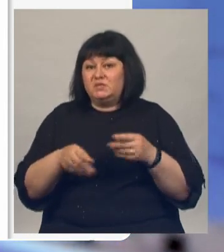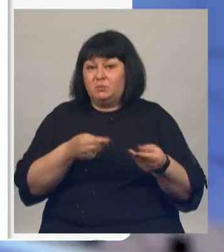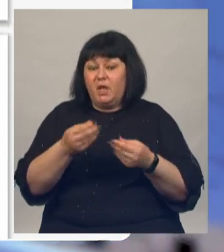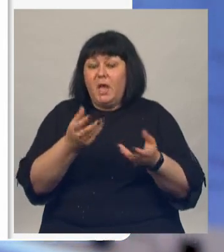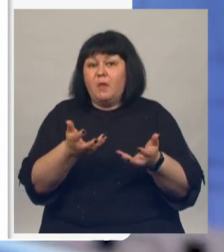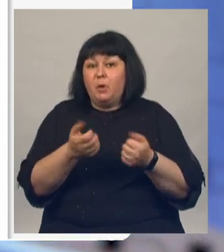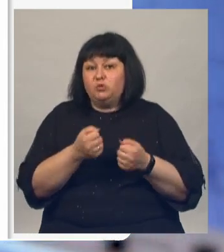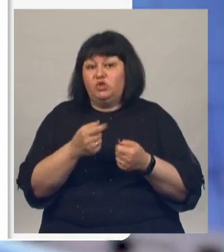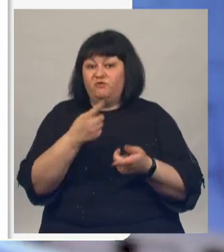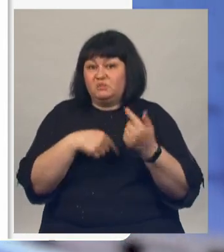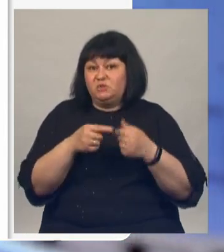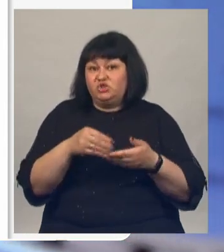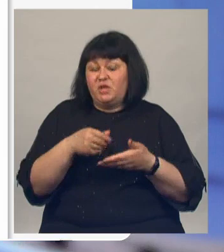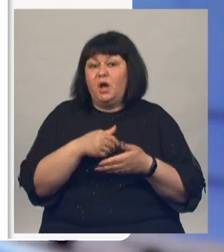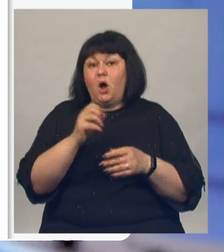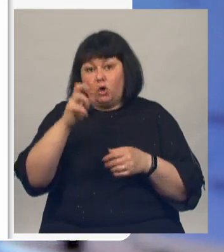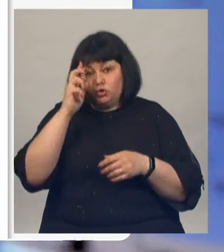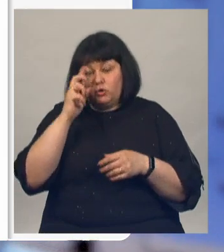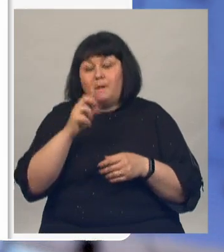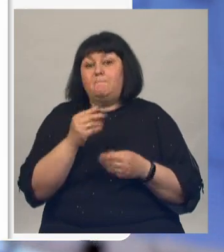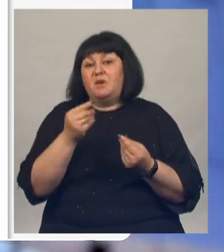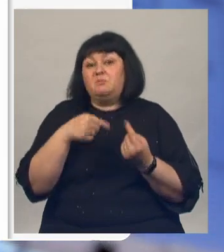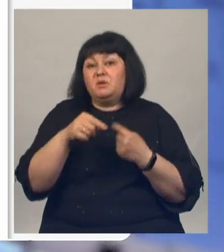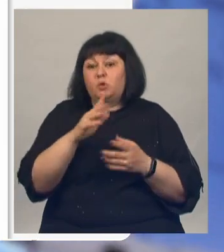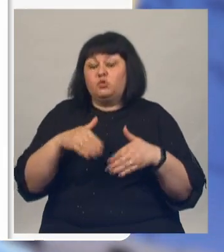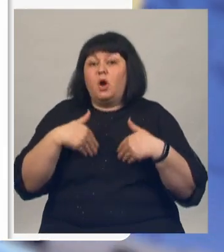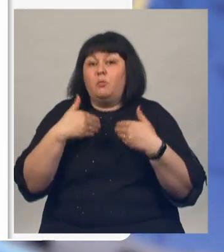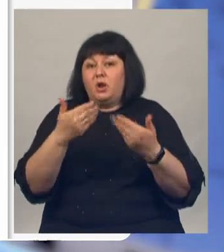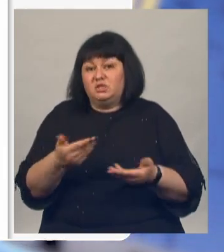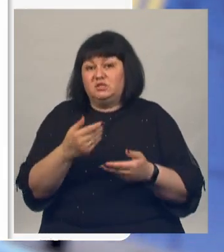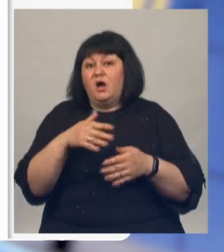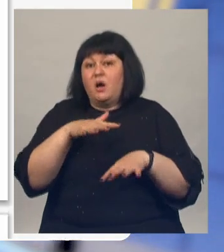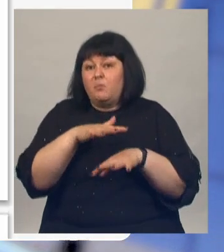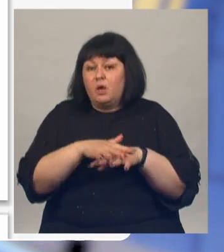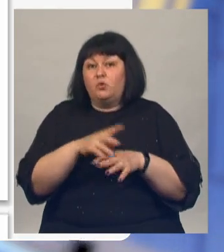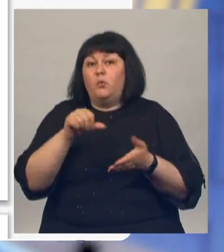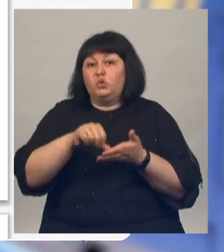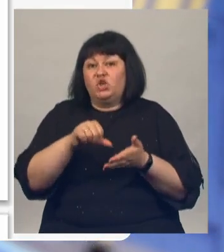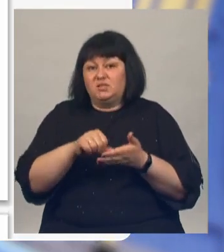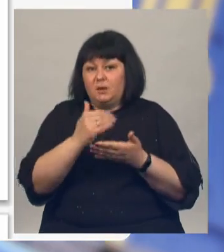от государства предпринимателю нужно обратиться в один из банков участников программы сегодня их около 60